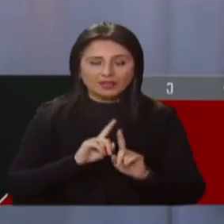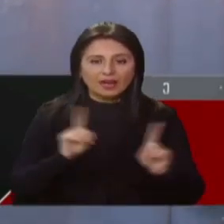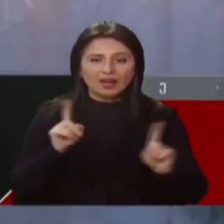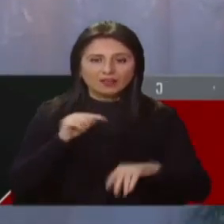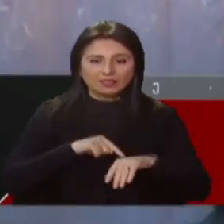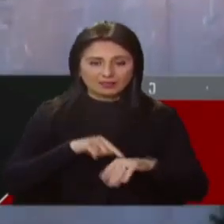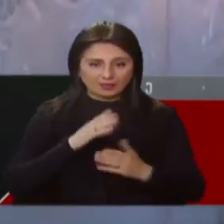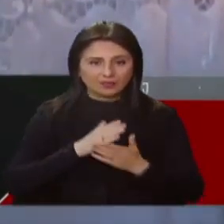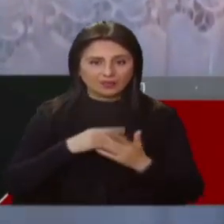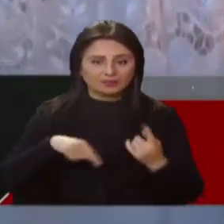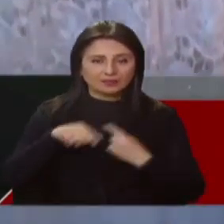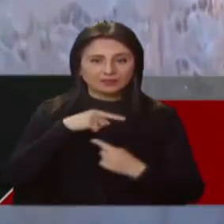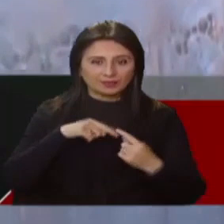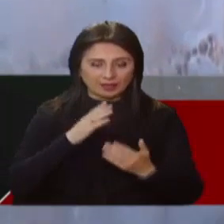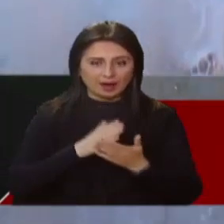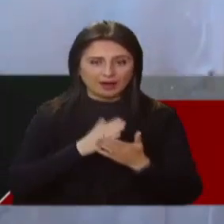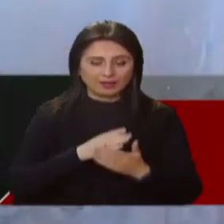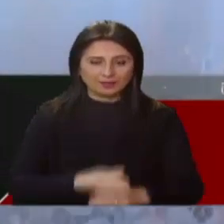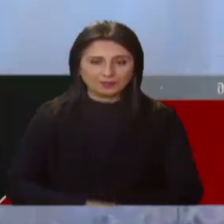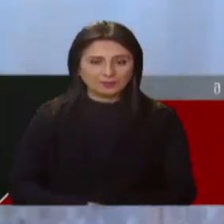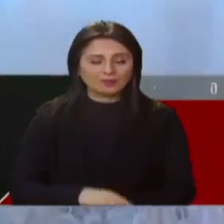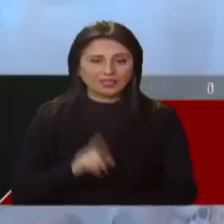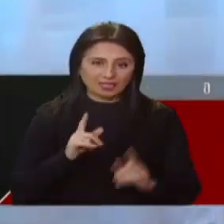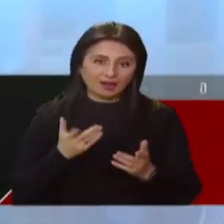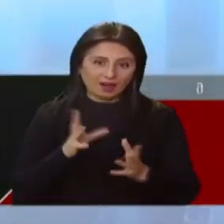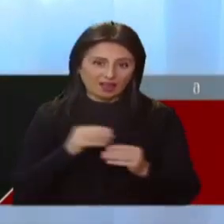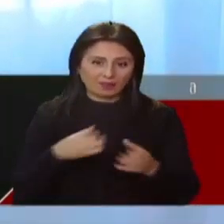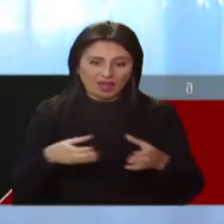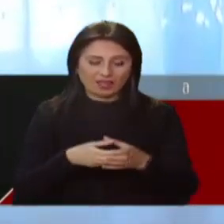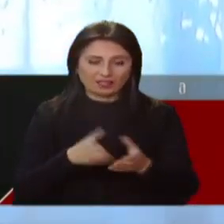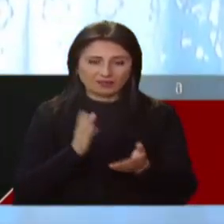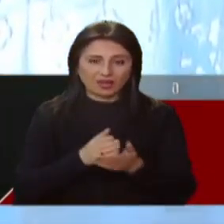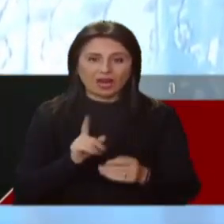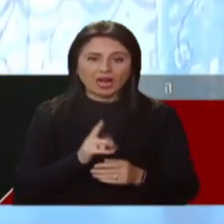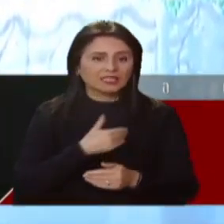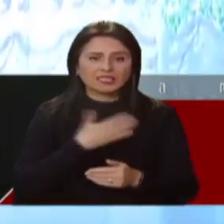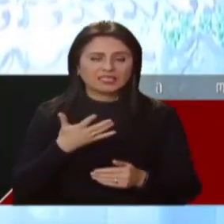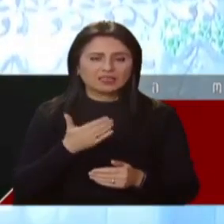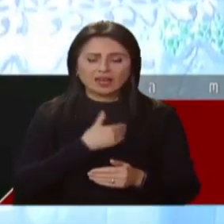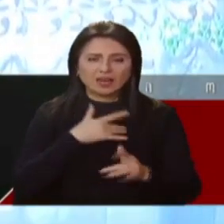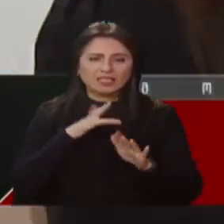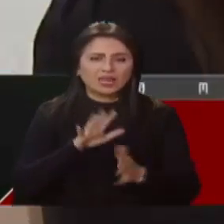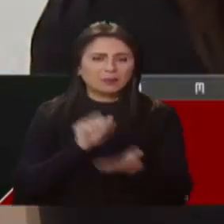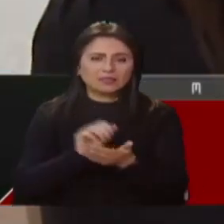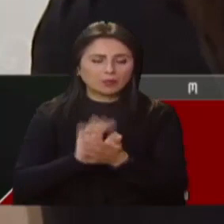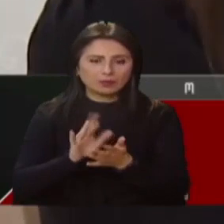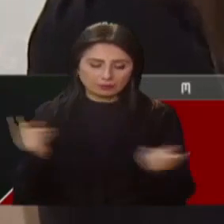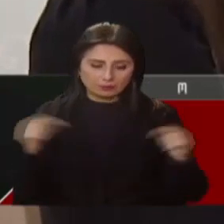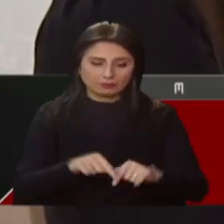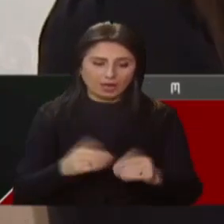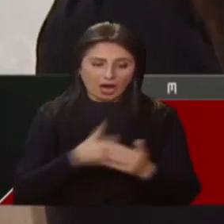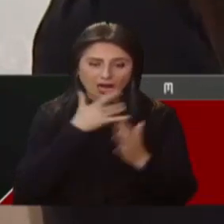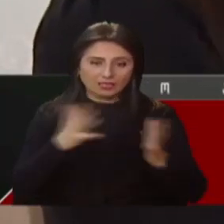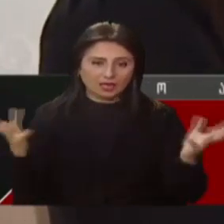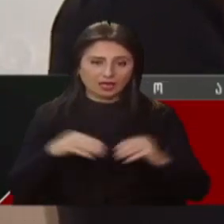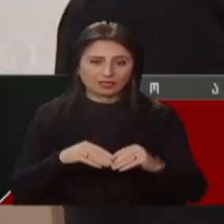ჯადოსნური განწყობა ტრიალებს ყოველთვის ამ დღეს. ალბათ იმიტომ, რომ ყველა ერთად ხვდებით, რაც არ უნდა მოხდეს. შემდები ახალი